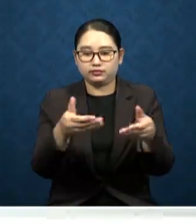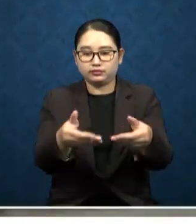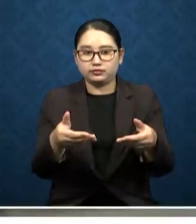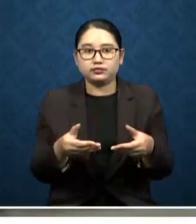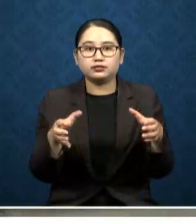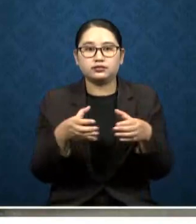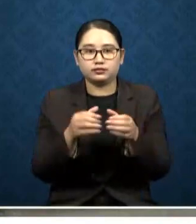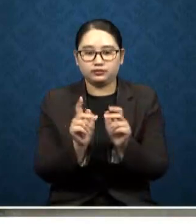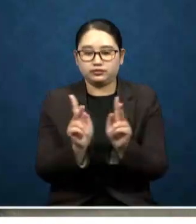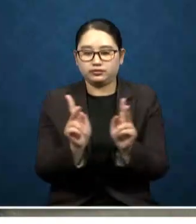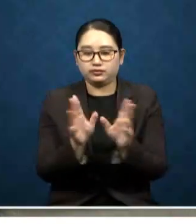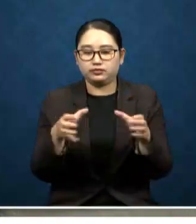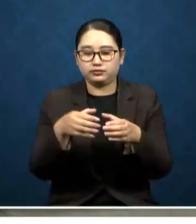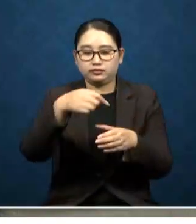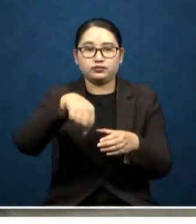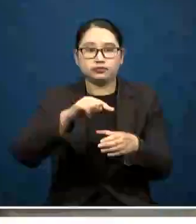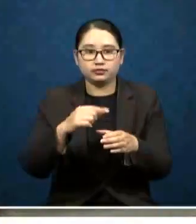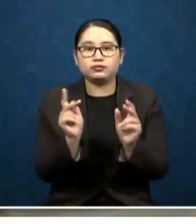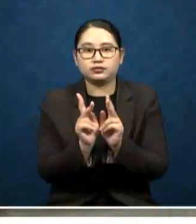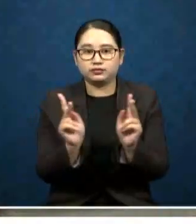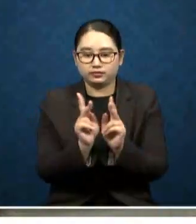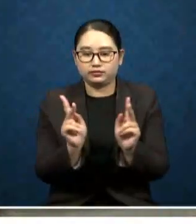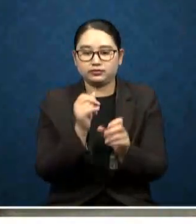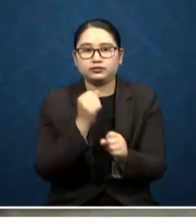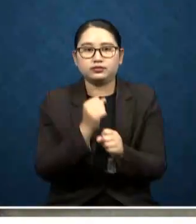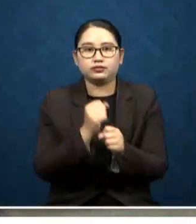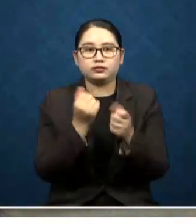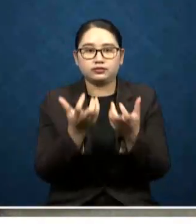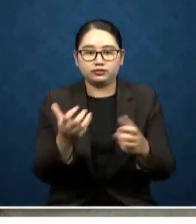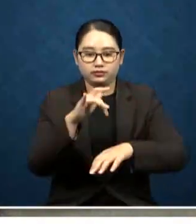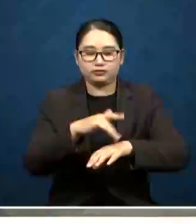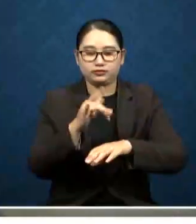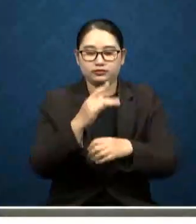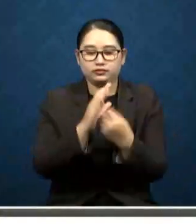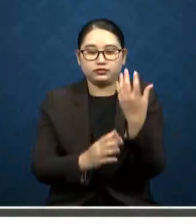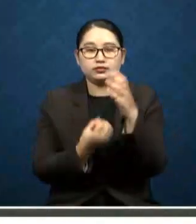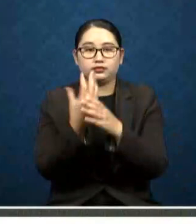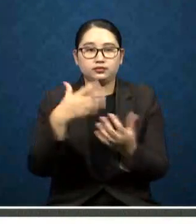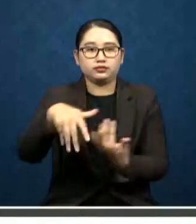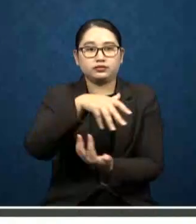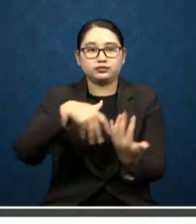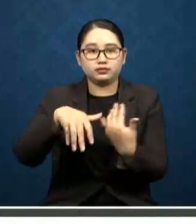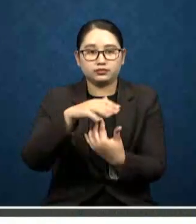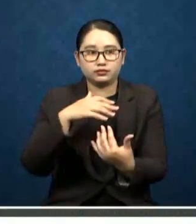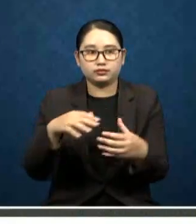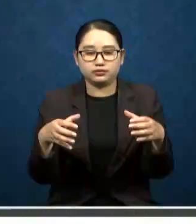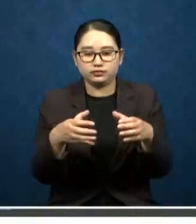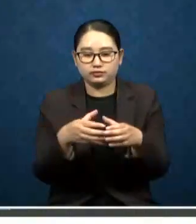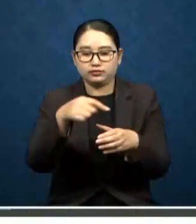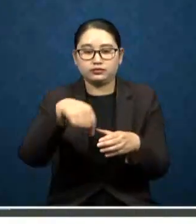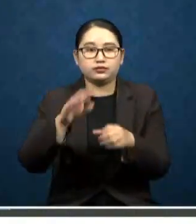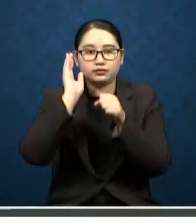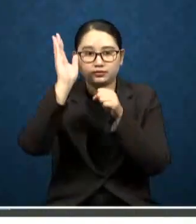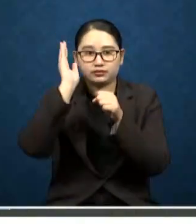ทางคณะกรรมาธิการทรัพยากรและสิ่งแวดล้อมที่นำ